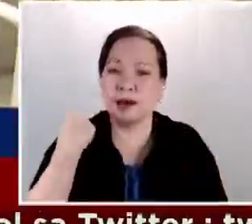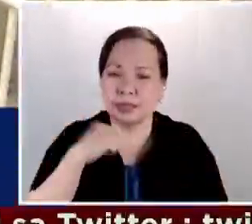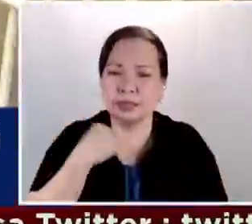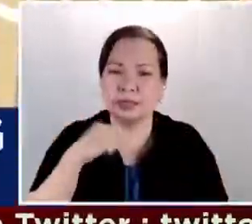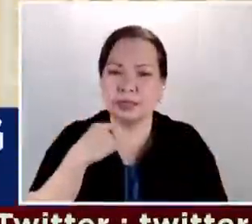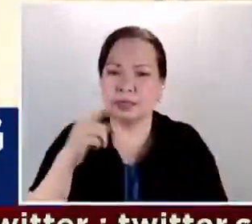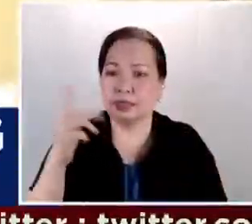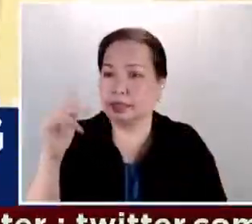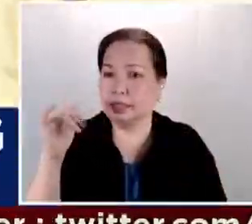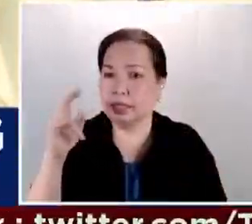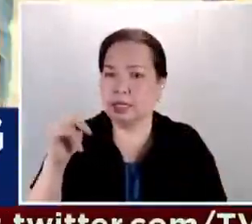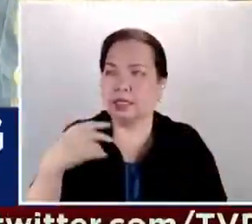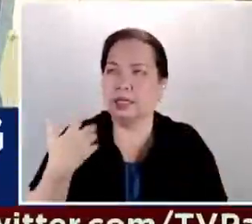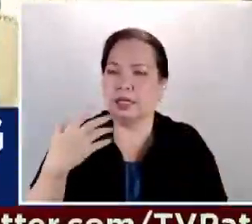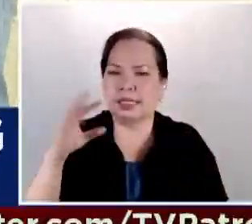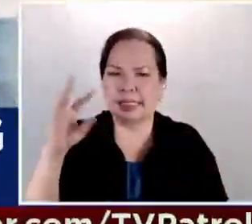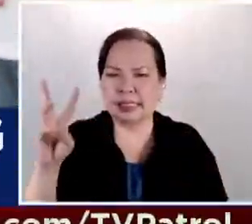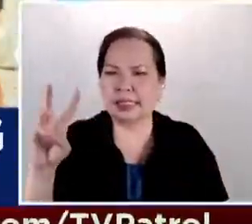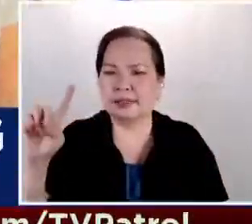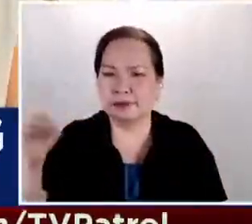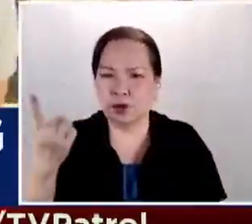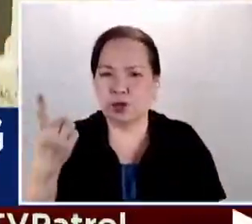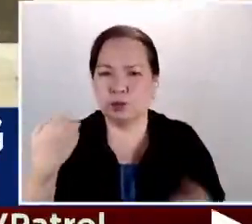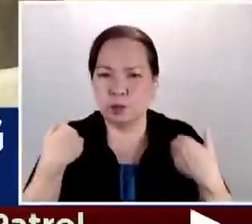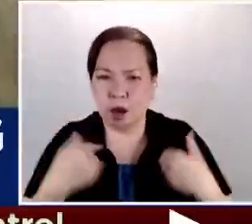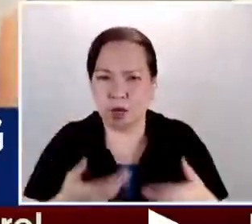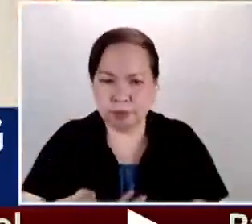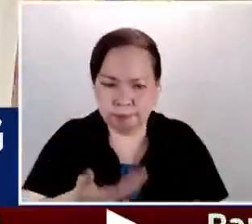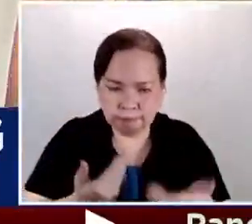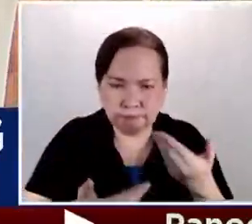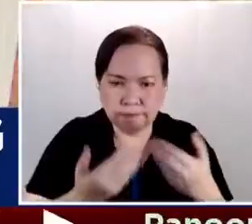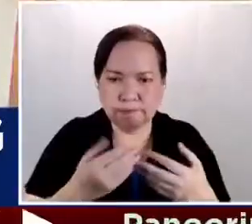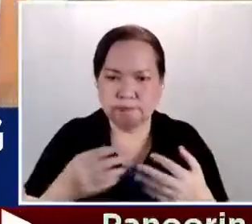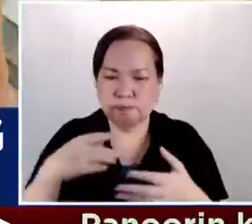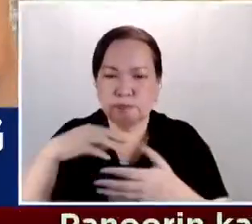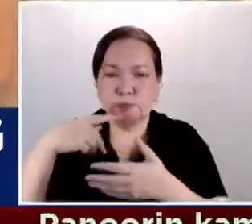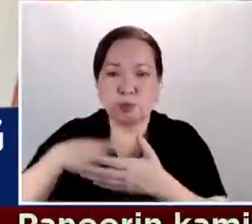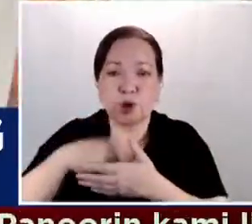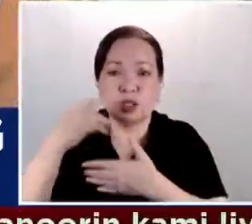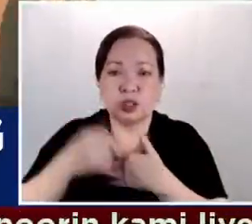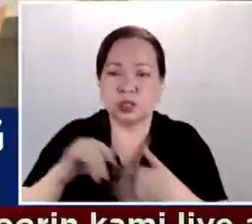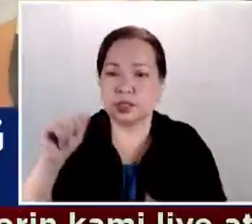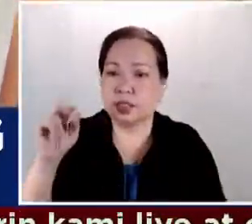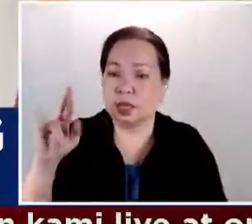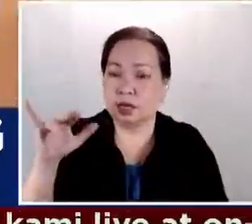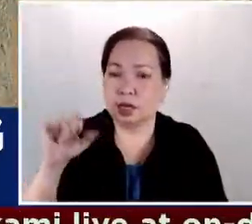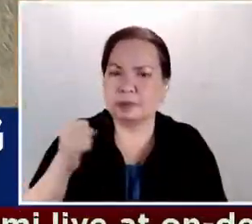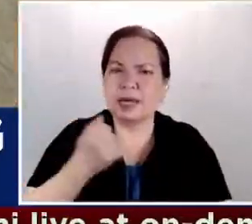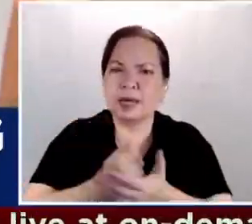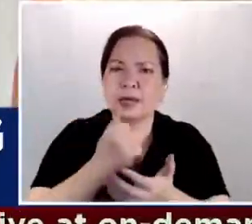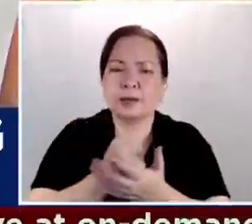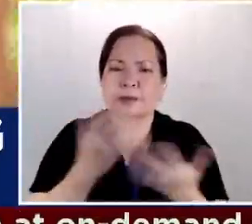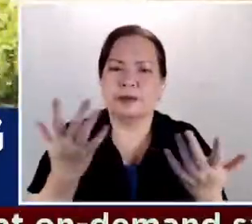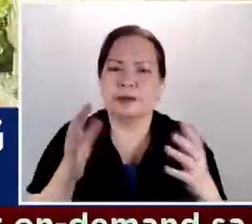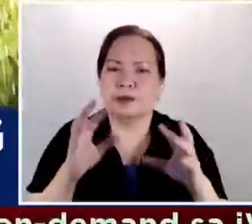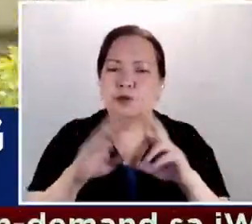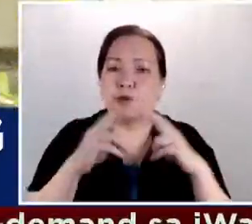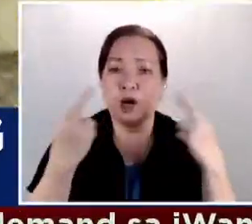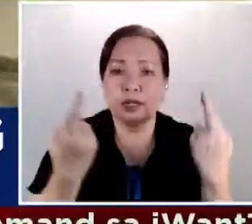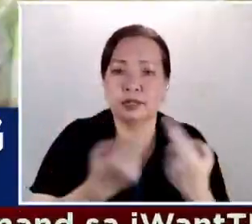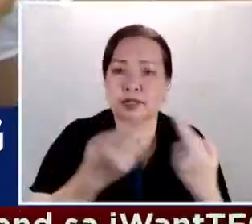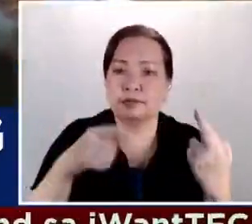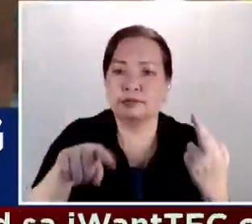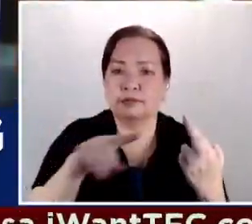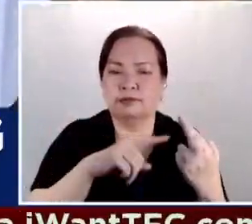bangkay na nahukay ng Project Arise. Layo nitong matulungan ang mga kaanak ng mga drug war victim na wala ng pambayad sa renta sa